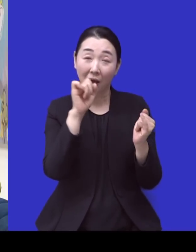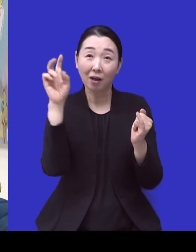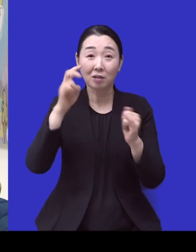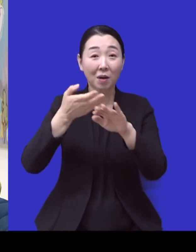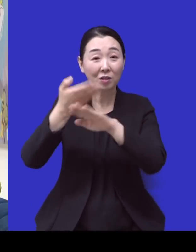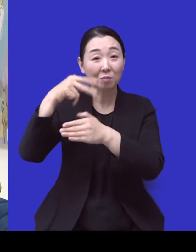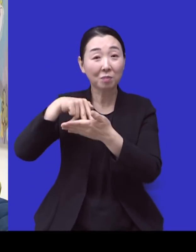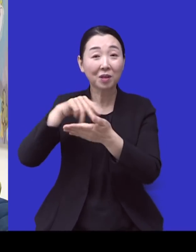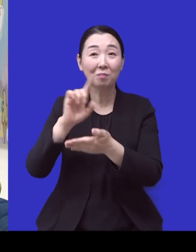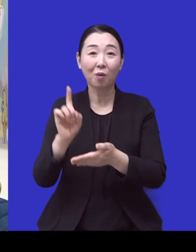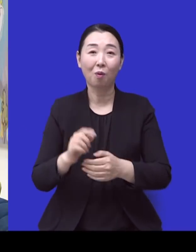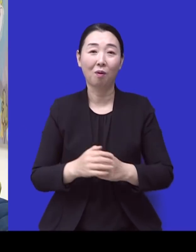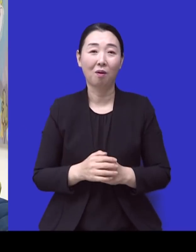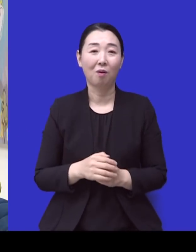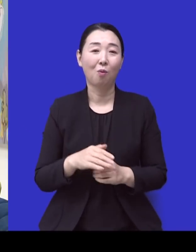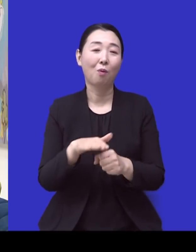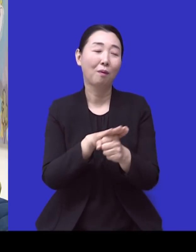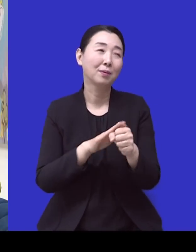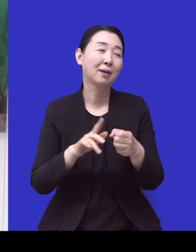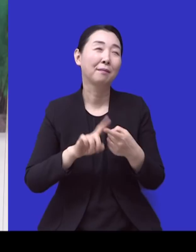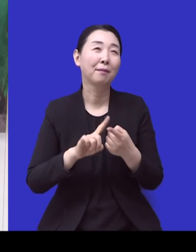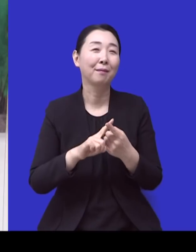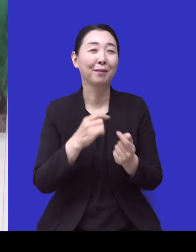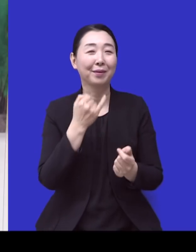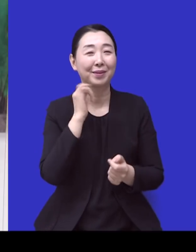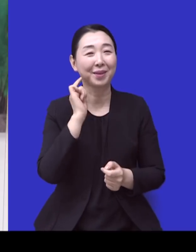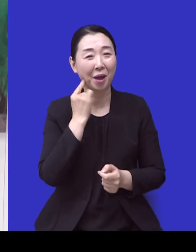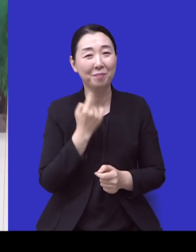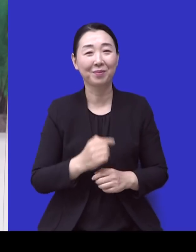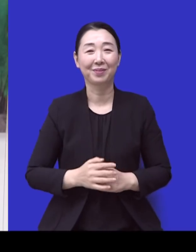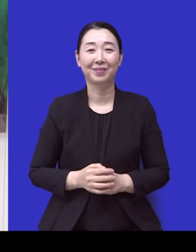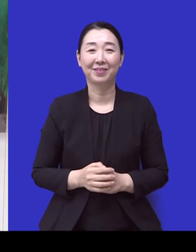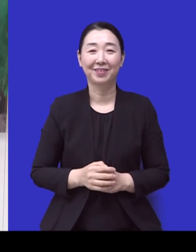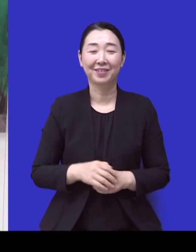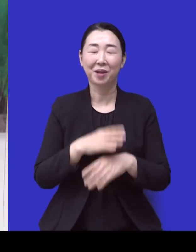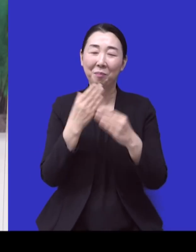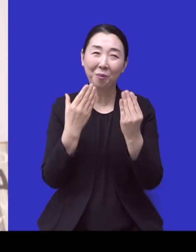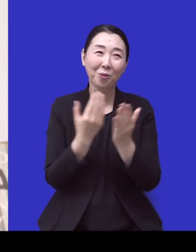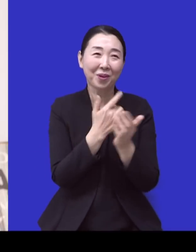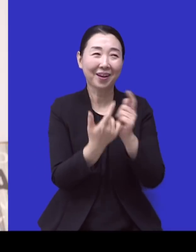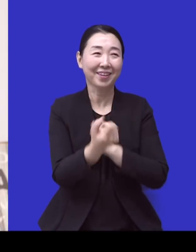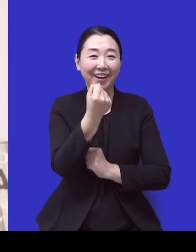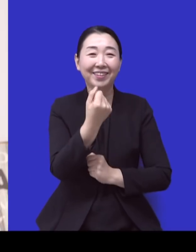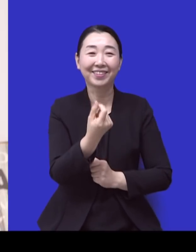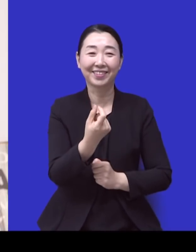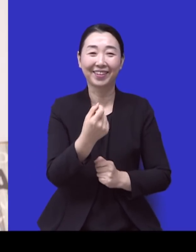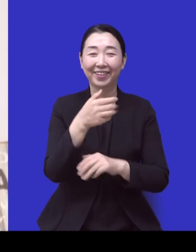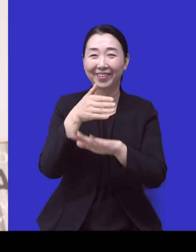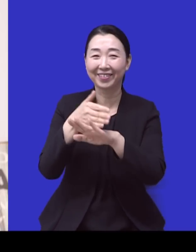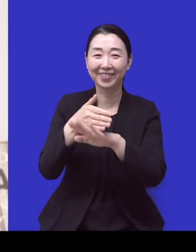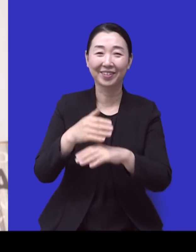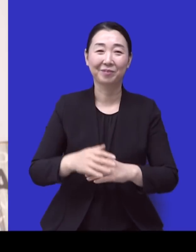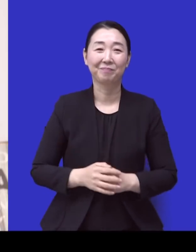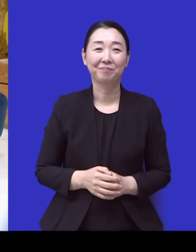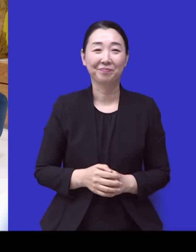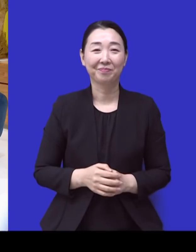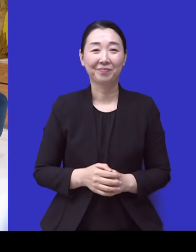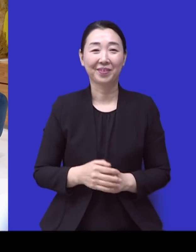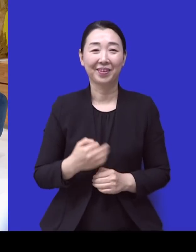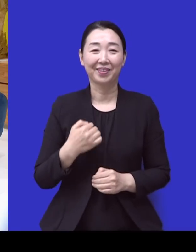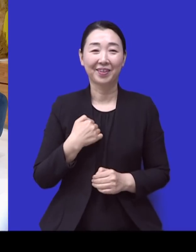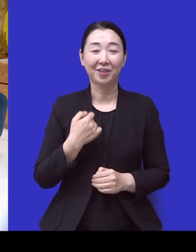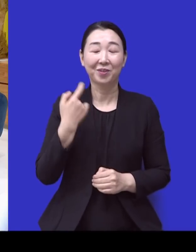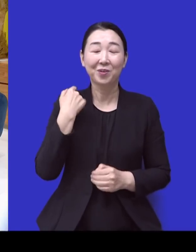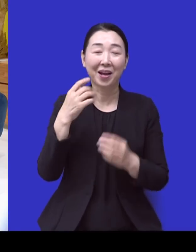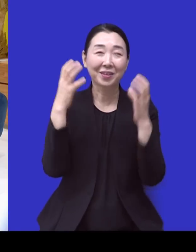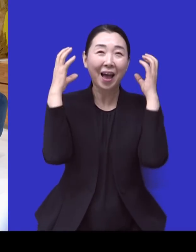어떻게 들으셨어요? 너무 사랑스러우시고 네. 예쁘고 그냥 네. 다 가지신 것 같아요. 아이고, 와우, 감사합니다. 다 같이. 아이고, 네. 정말 저는 뒤